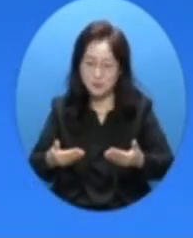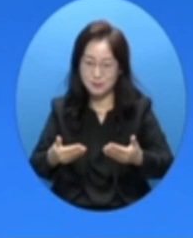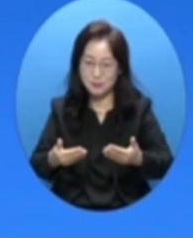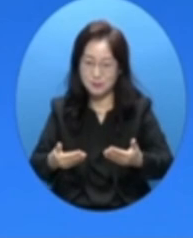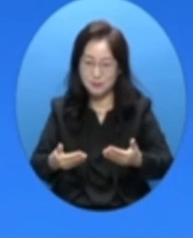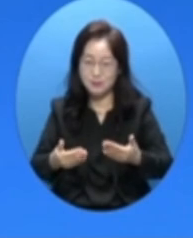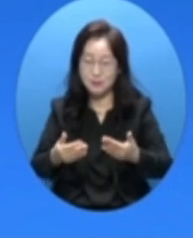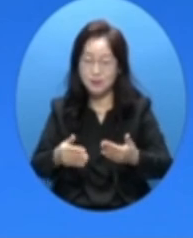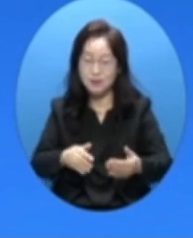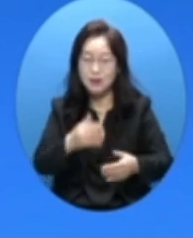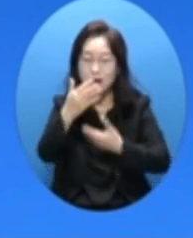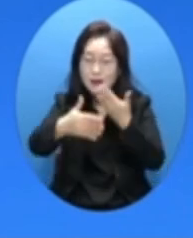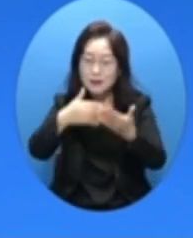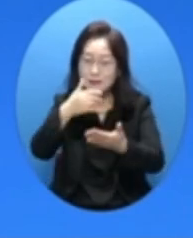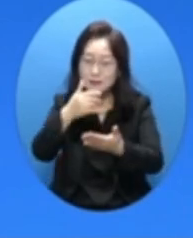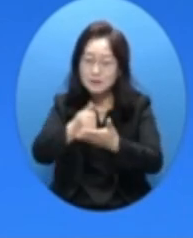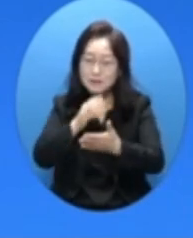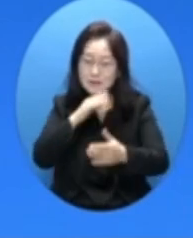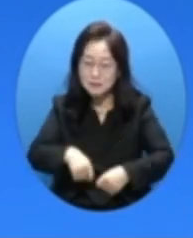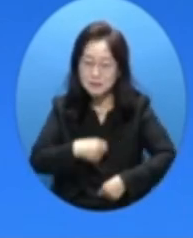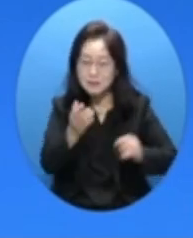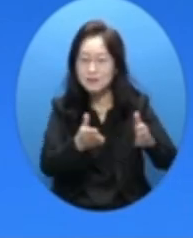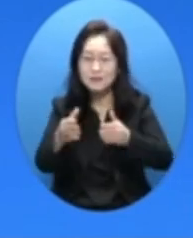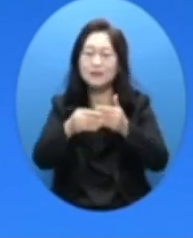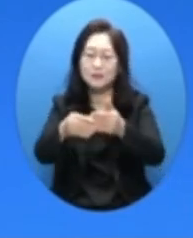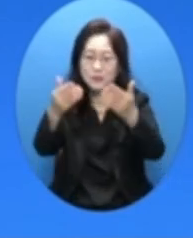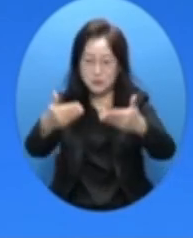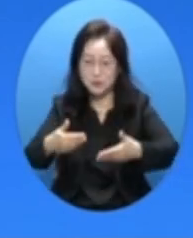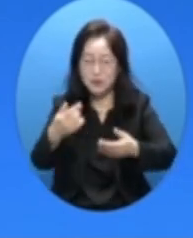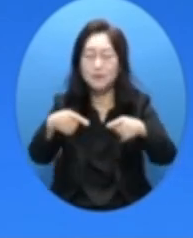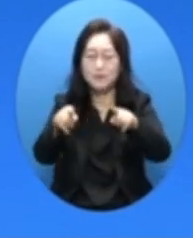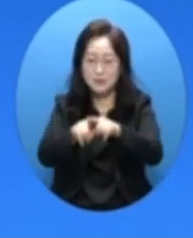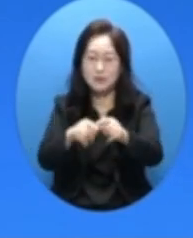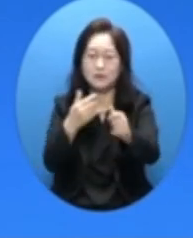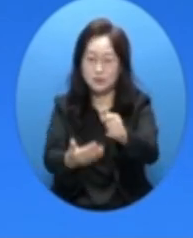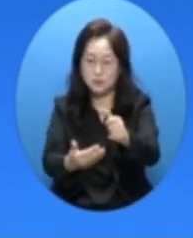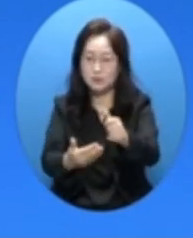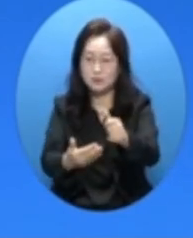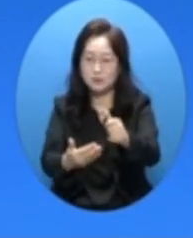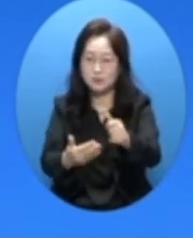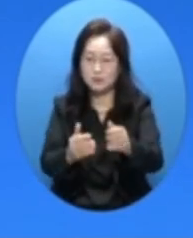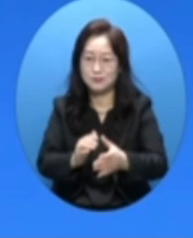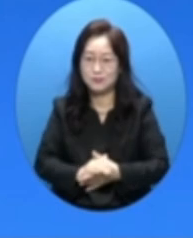하나님이 우리를 의의 길로 인도하시는 것입니다 우리 함께 하시는 것입니다